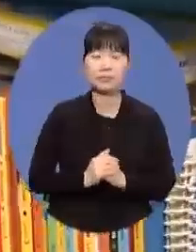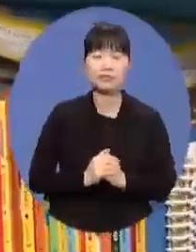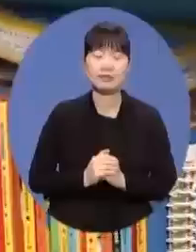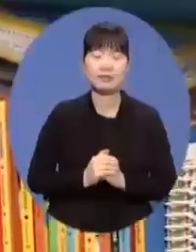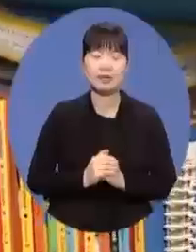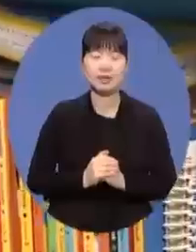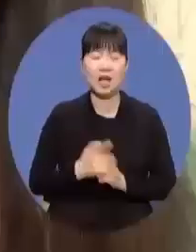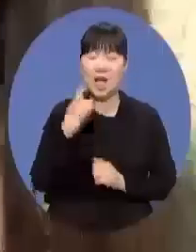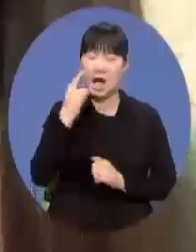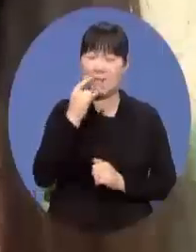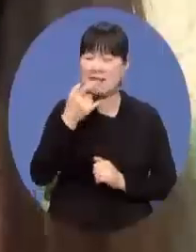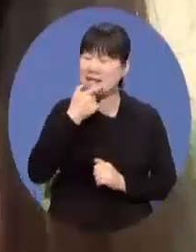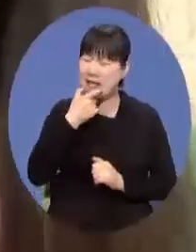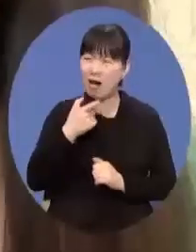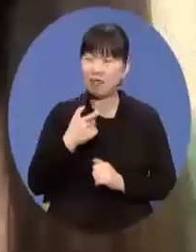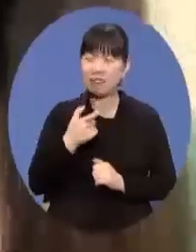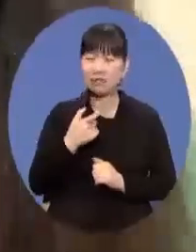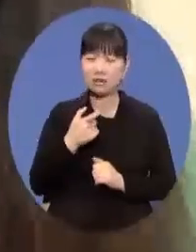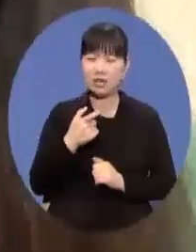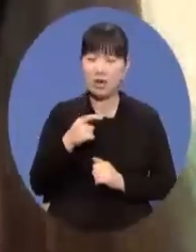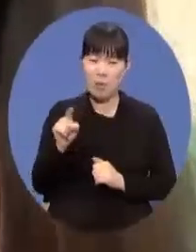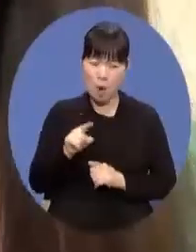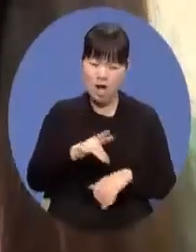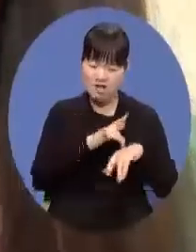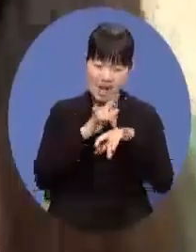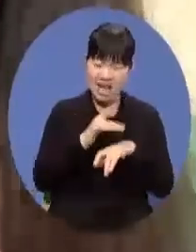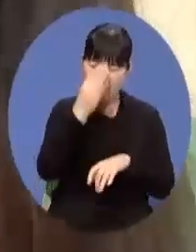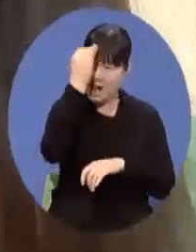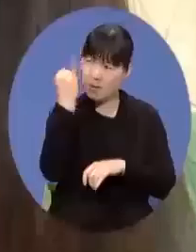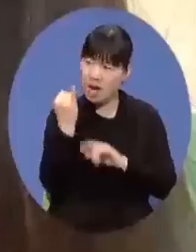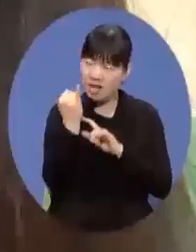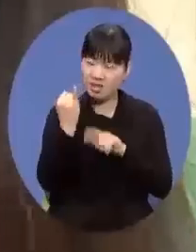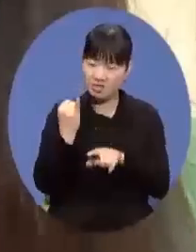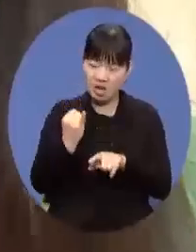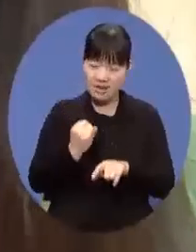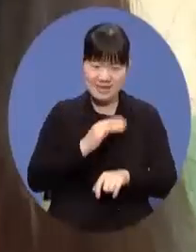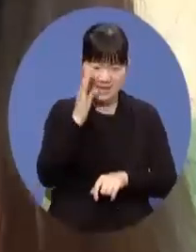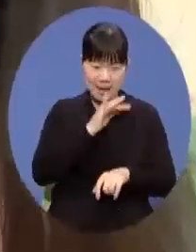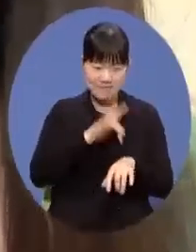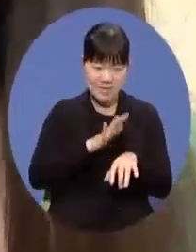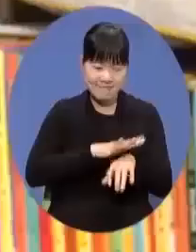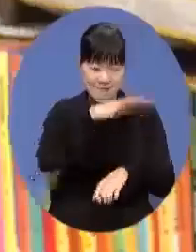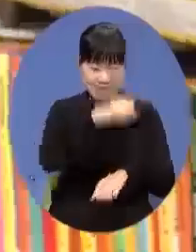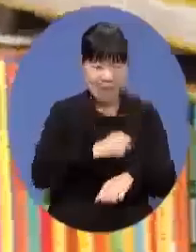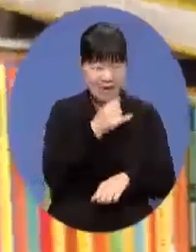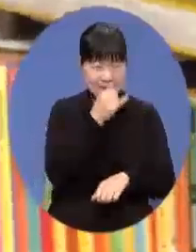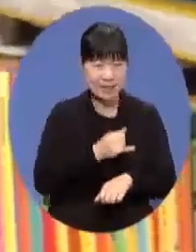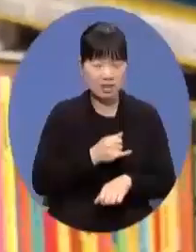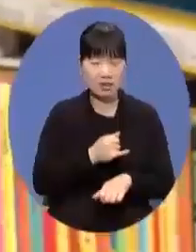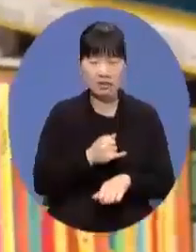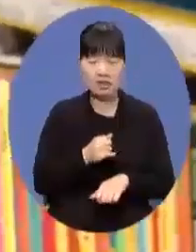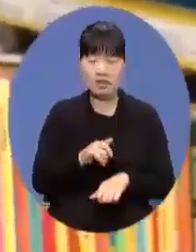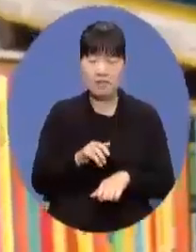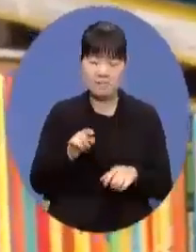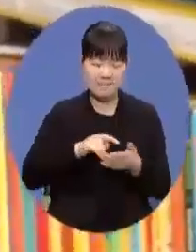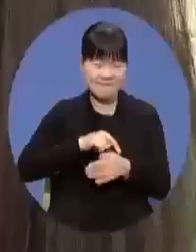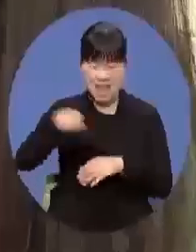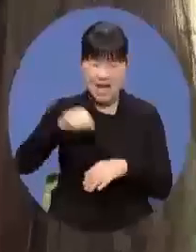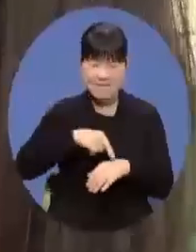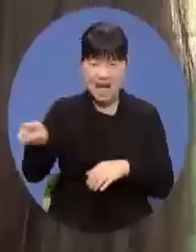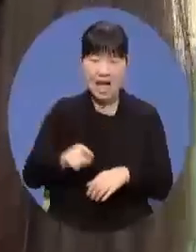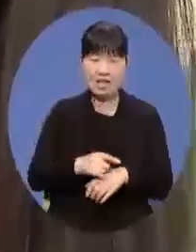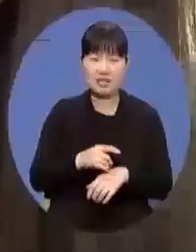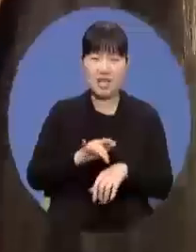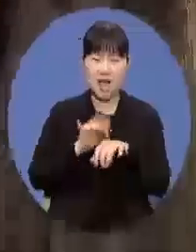엄마, 우리 싫어. 뭐? 말기 할머? 얘가 진짜 어디서 못된 걸 배워갖고 왔어? 밖에 나가. 말기